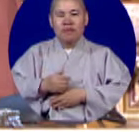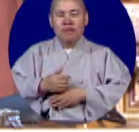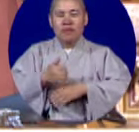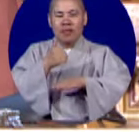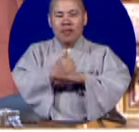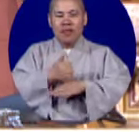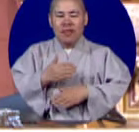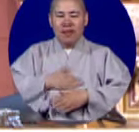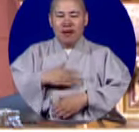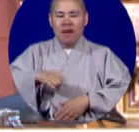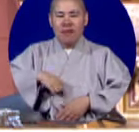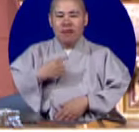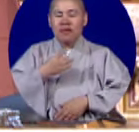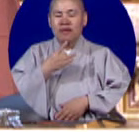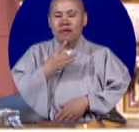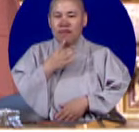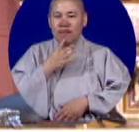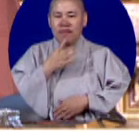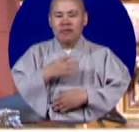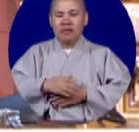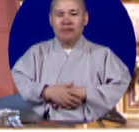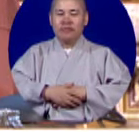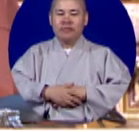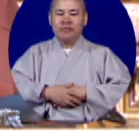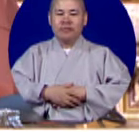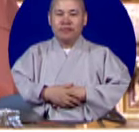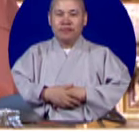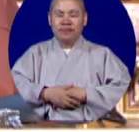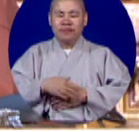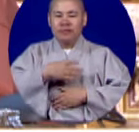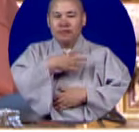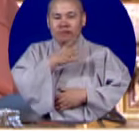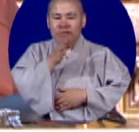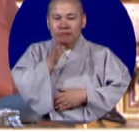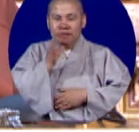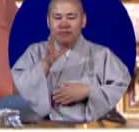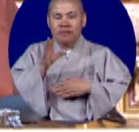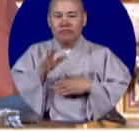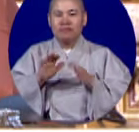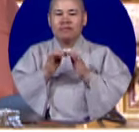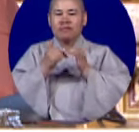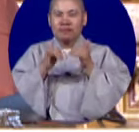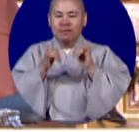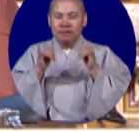결국은 자기 혼자예요. 그러니까 뭐 나이 많은 분이 뭐